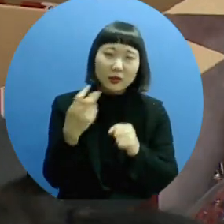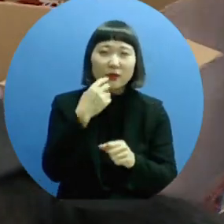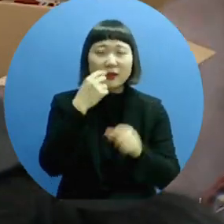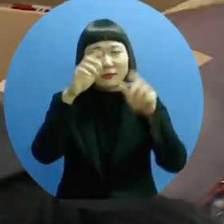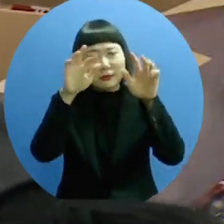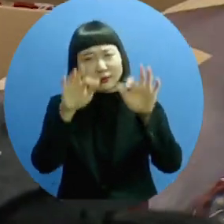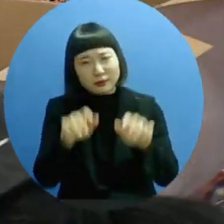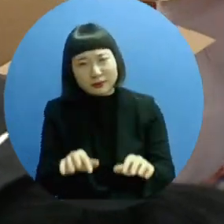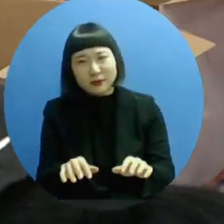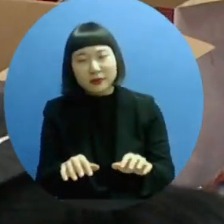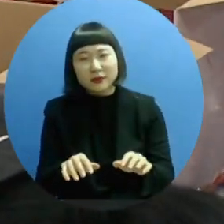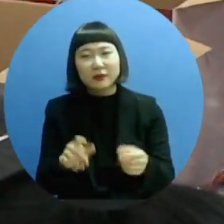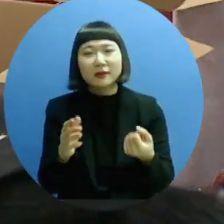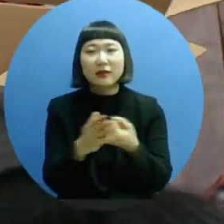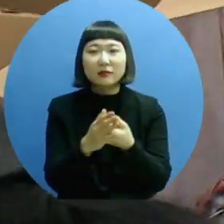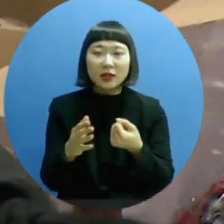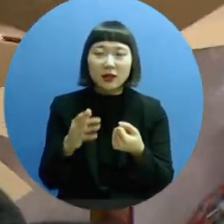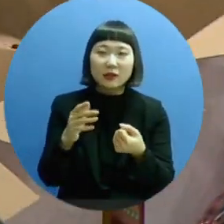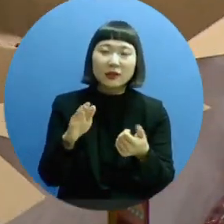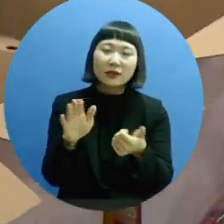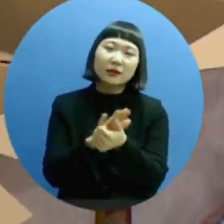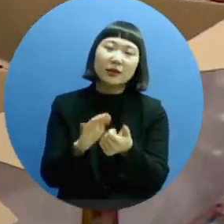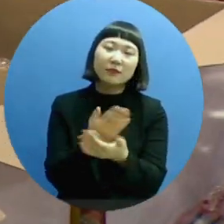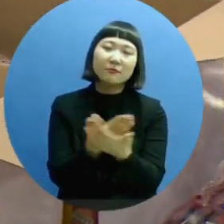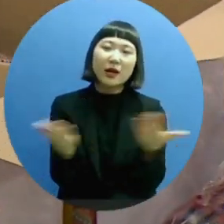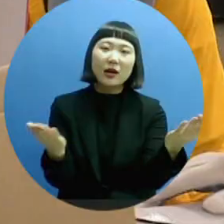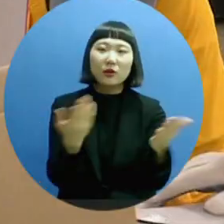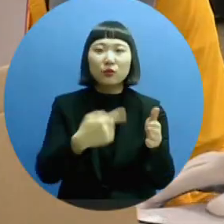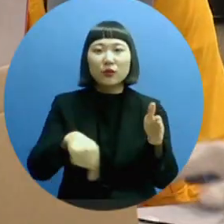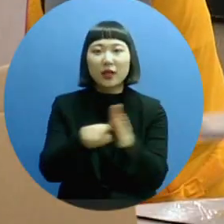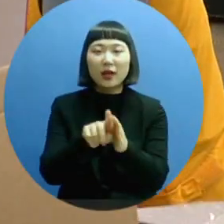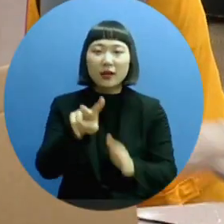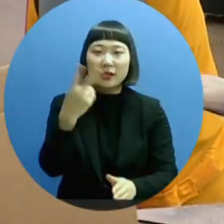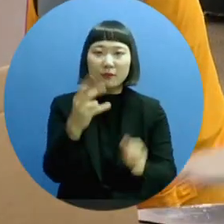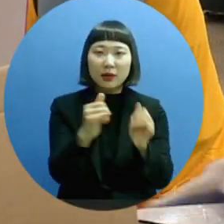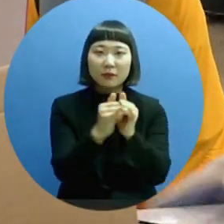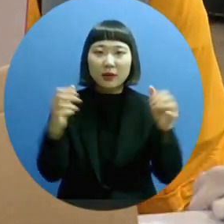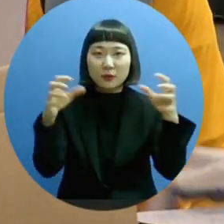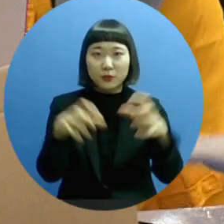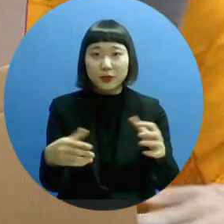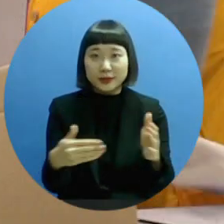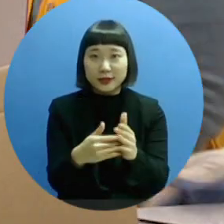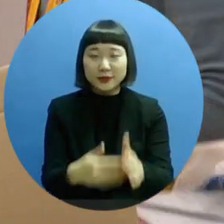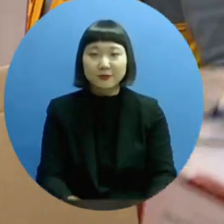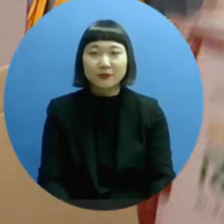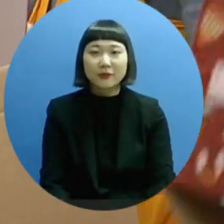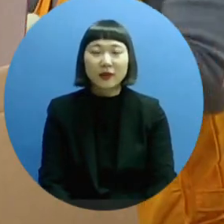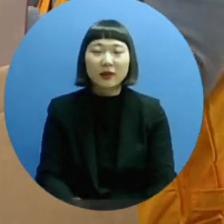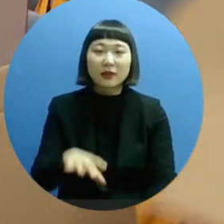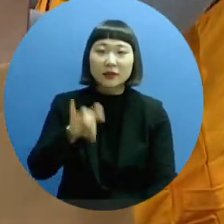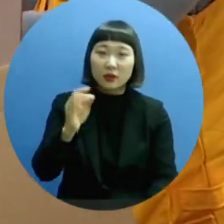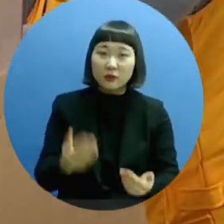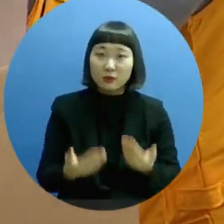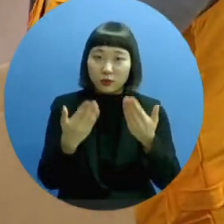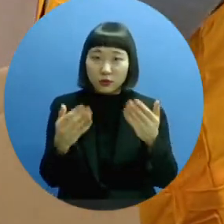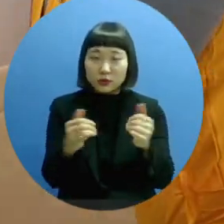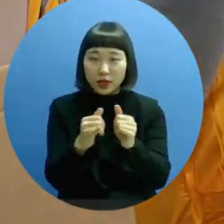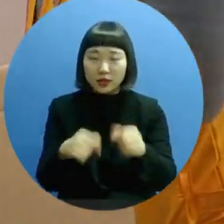나눔을 실천하기 위해 200여 명이 모였습니다. 처음 봉사에 참여한 사람이 있는가